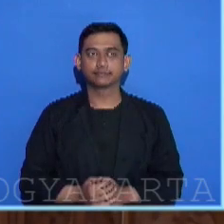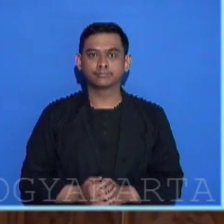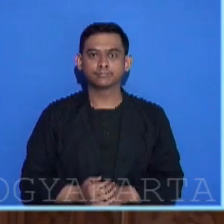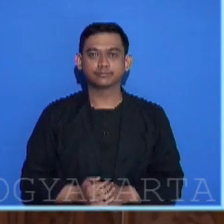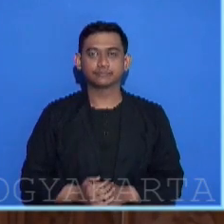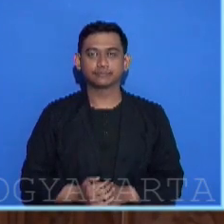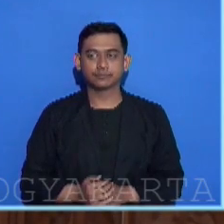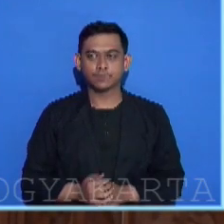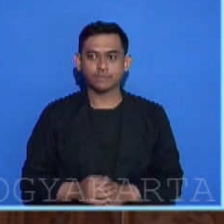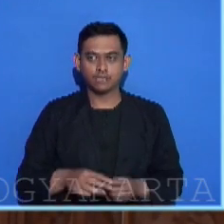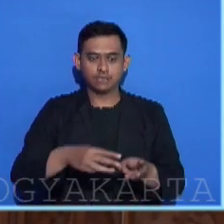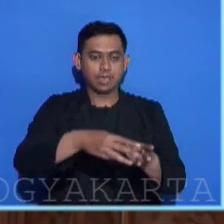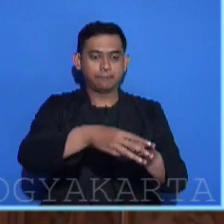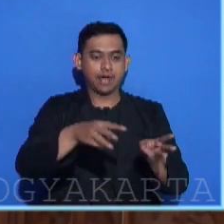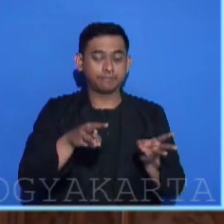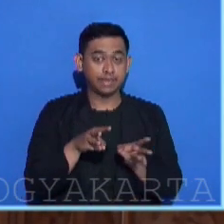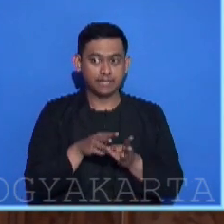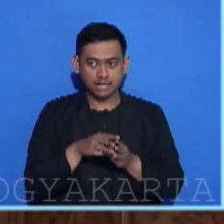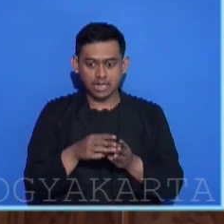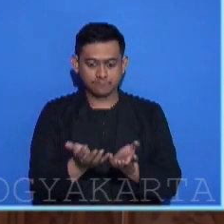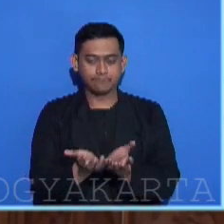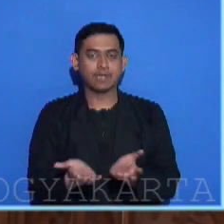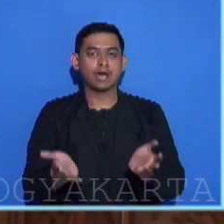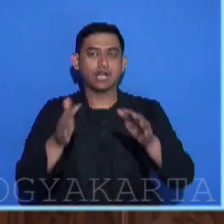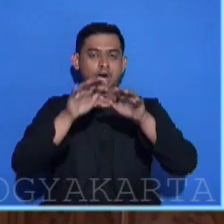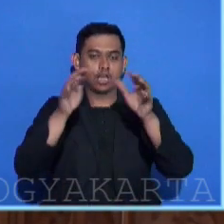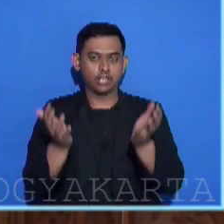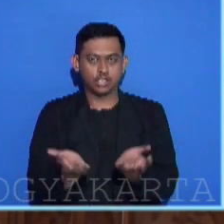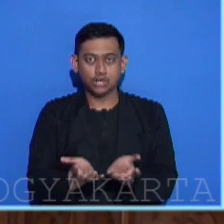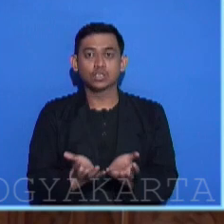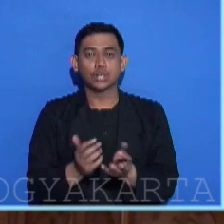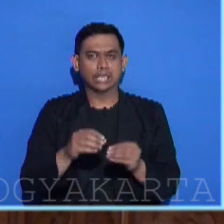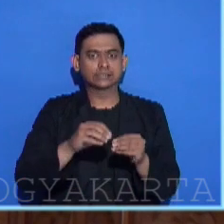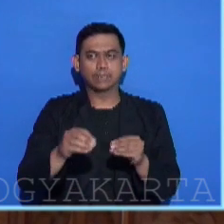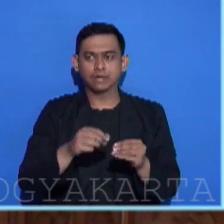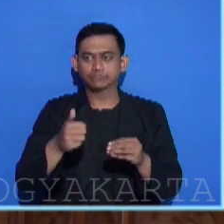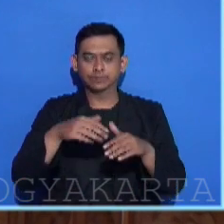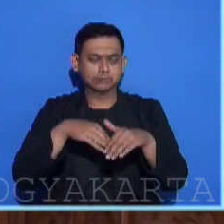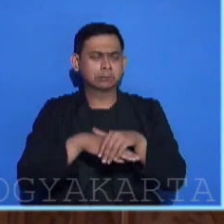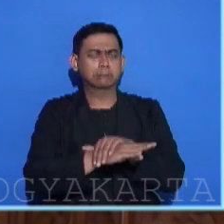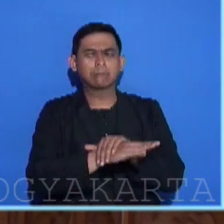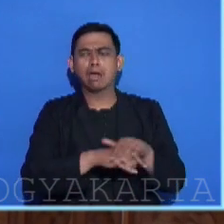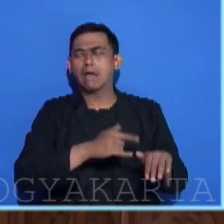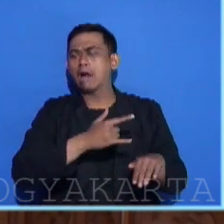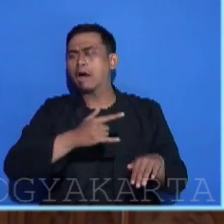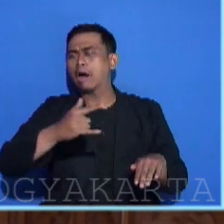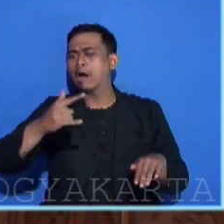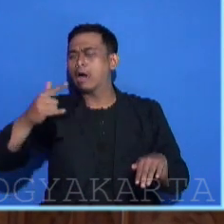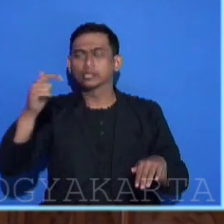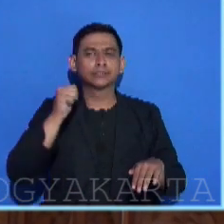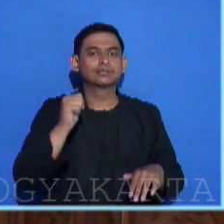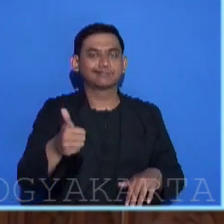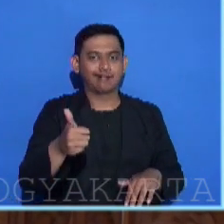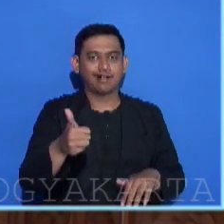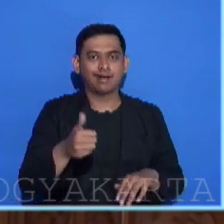waluh wujudaken salah setunggaling komoditas tetanen ingkang awet dipun simpen Kani jangka wedal ingkang